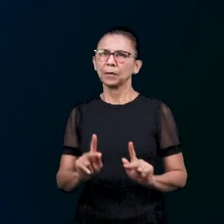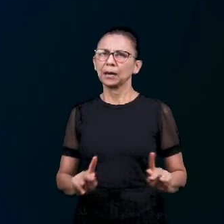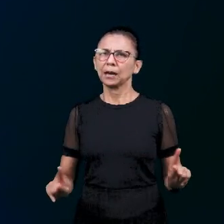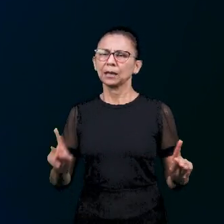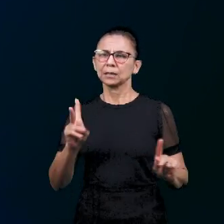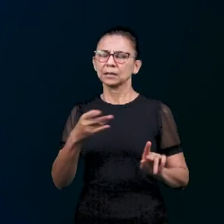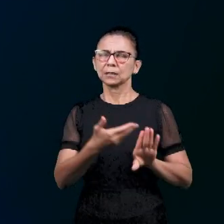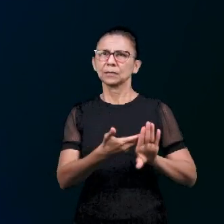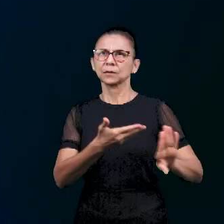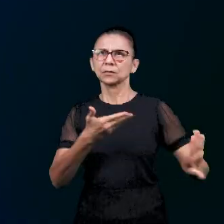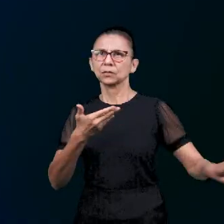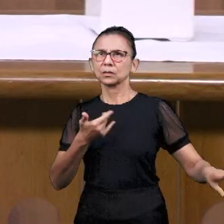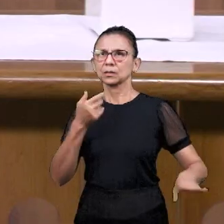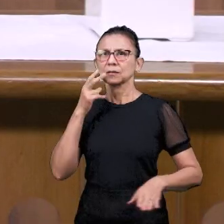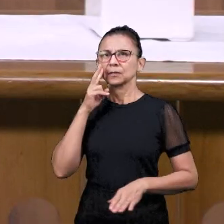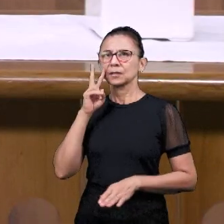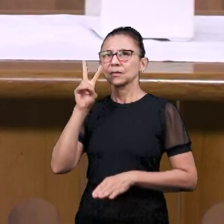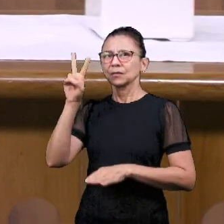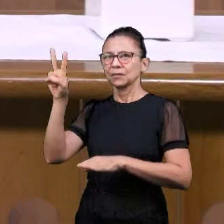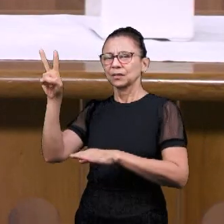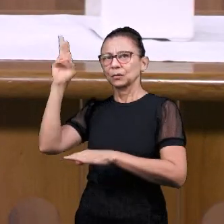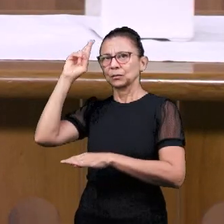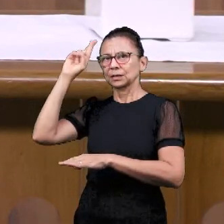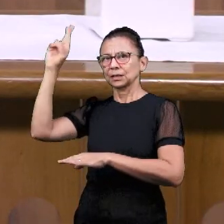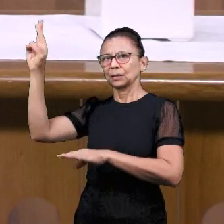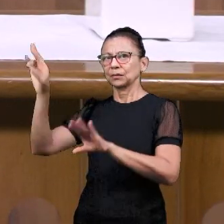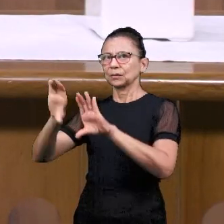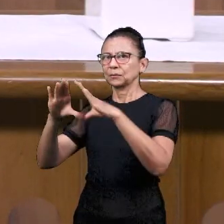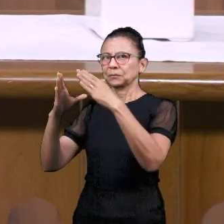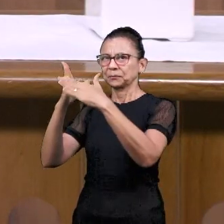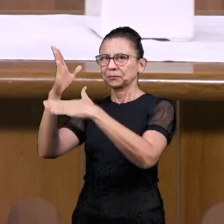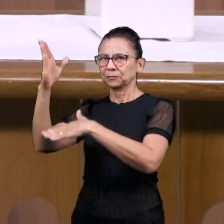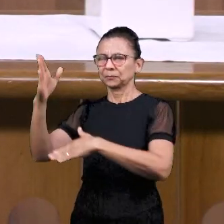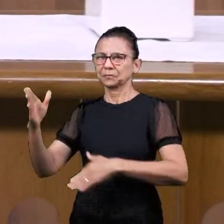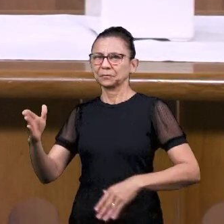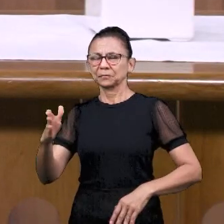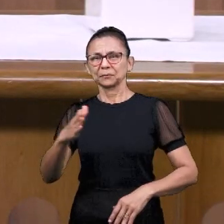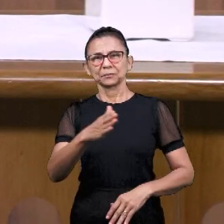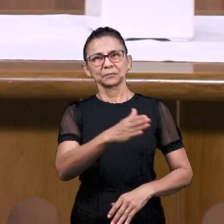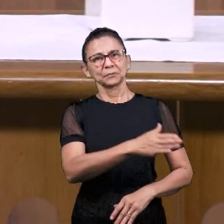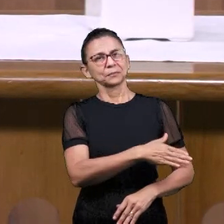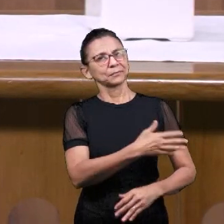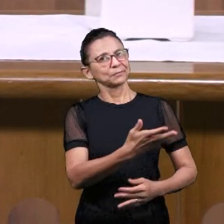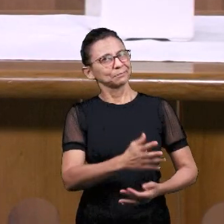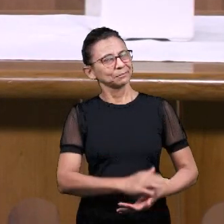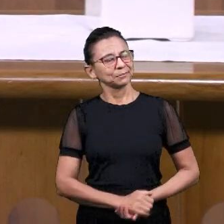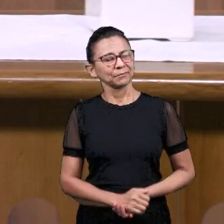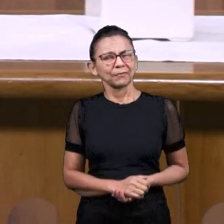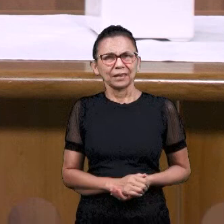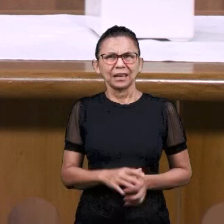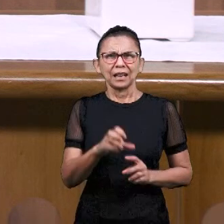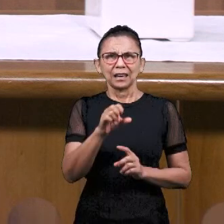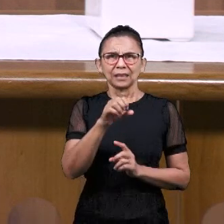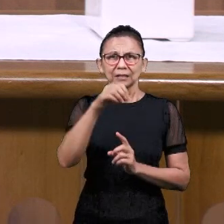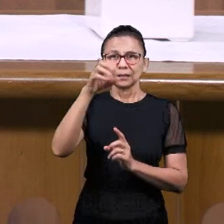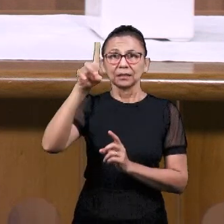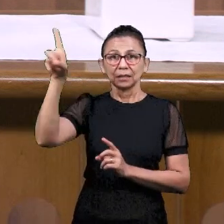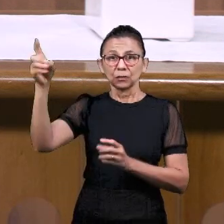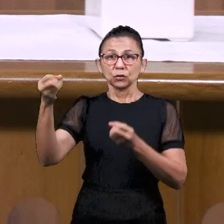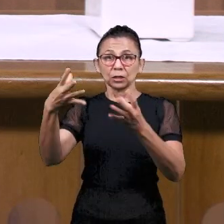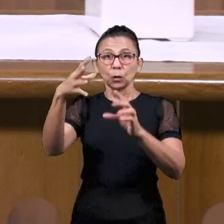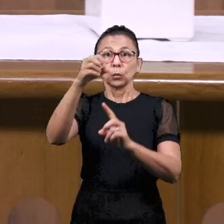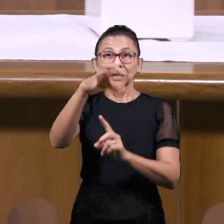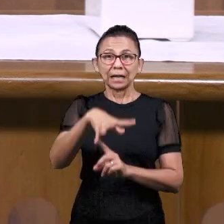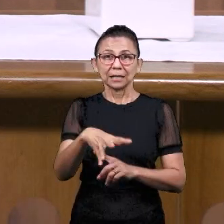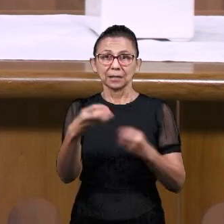Seigneur. Très bien, mes frères et sœurs. En réponse, non. La grâce n'est pas un consentement de Dieu afin que l'homme pêche soit libre